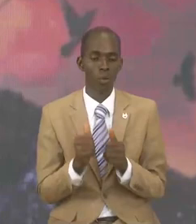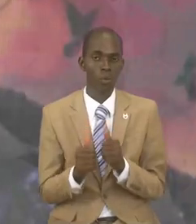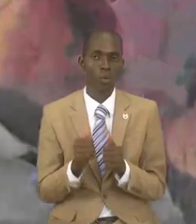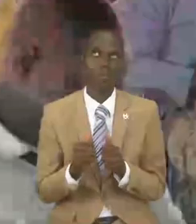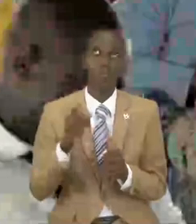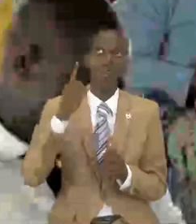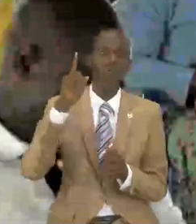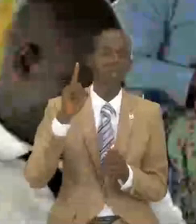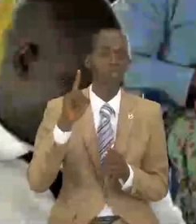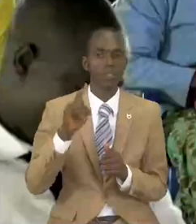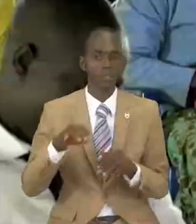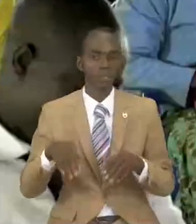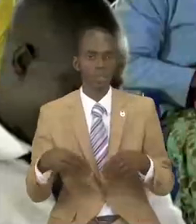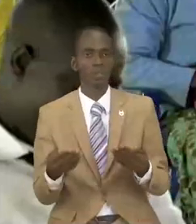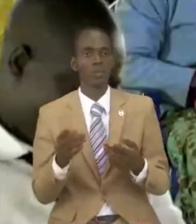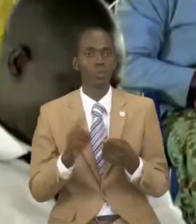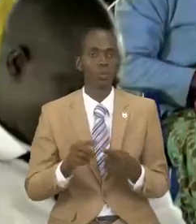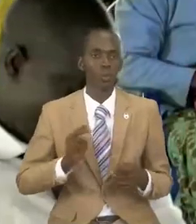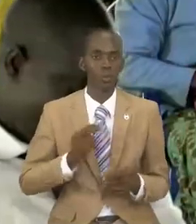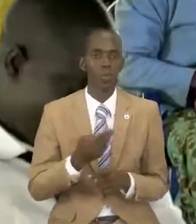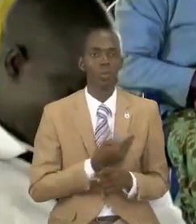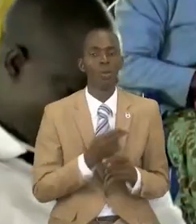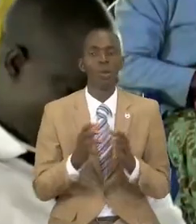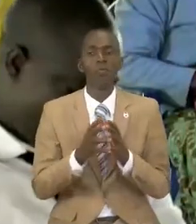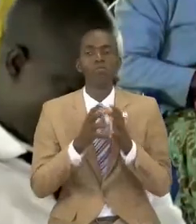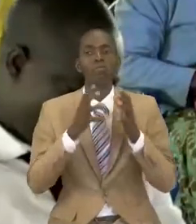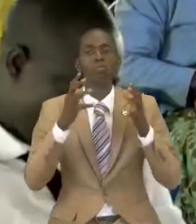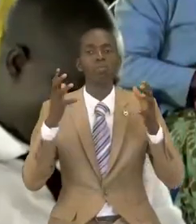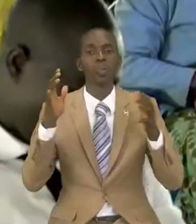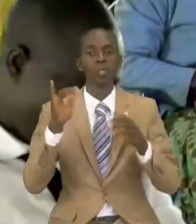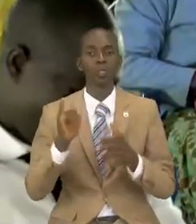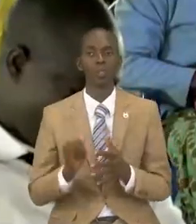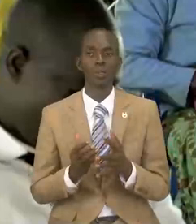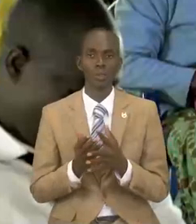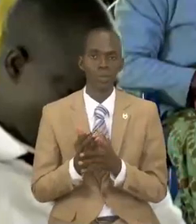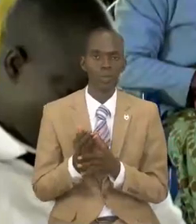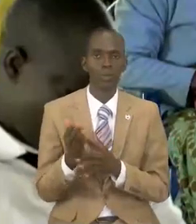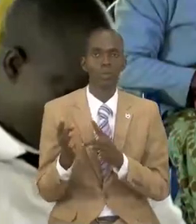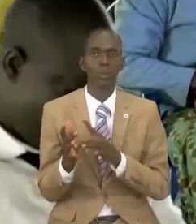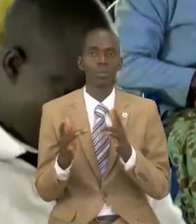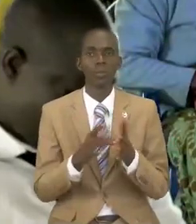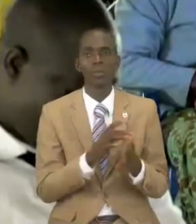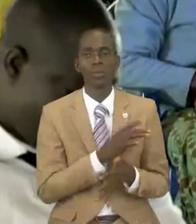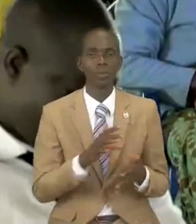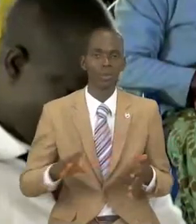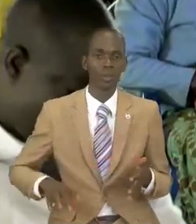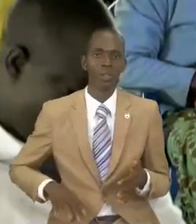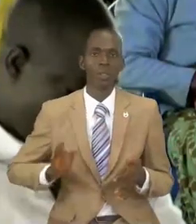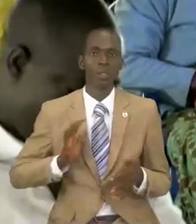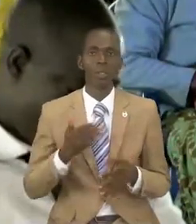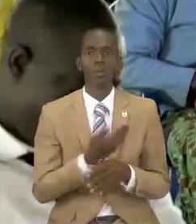Qu'il a répandu sur nous avec abondance par Jésus-Christ,